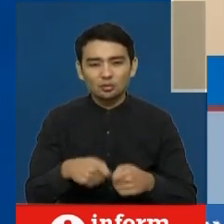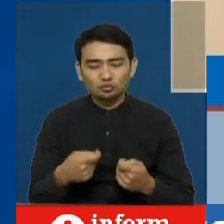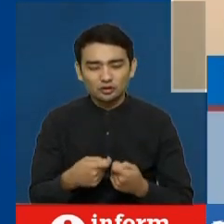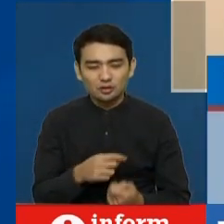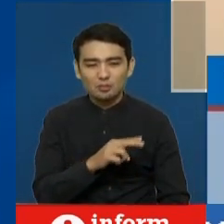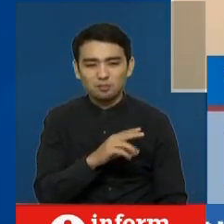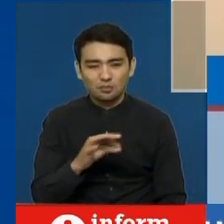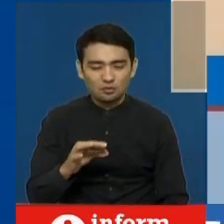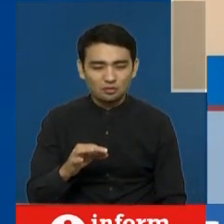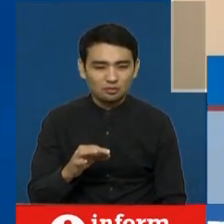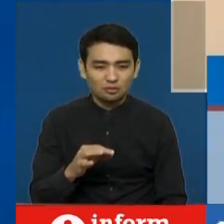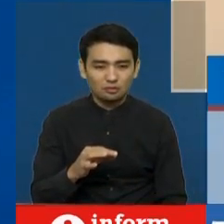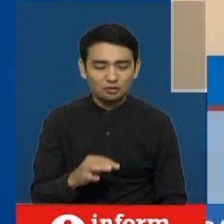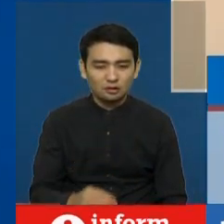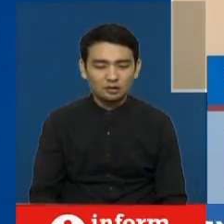по